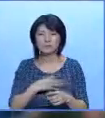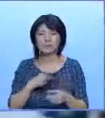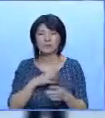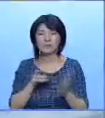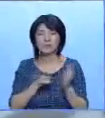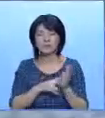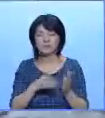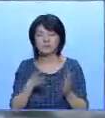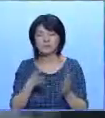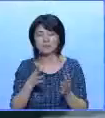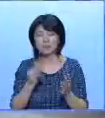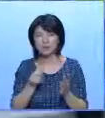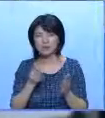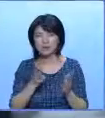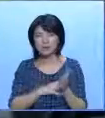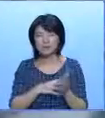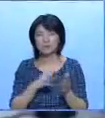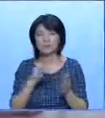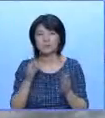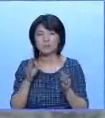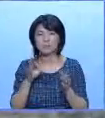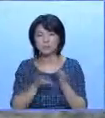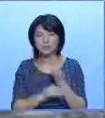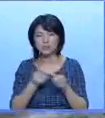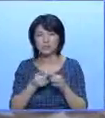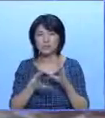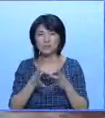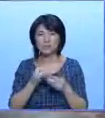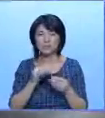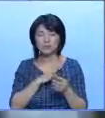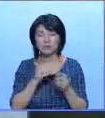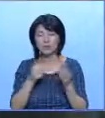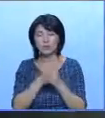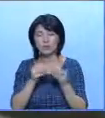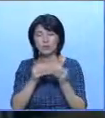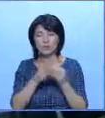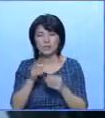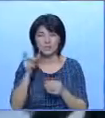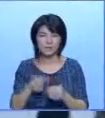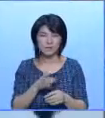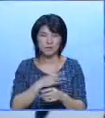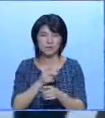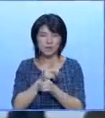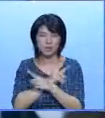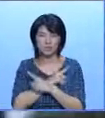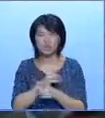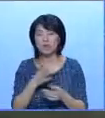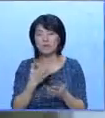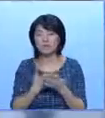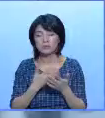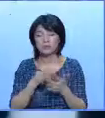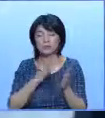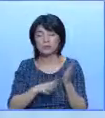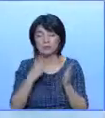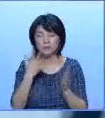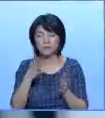Кейін көз жұмғандар 9 адамға, одан соң 12, соңғы деректер бойынша 15 адамға жеткен айтылды. Фоккер 100 ұшағының ішінде 95 жолаушы мен